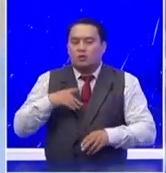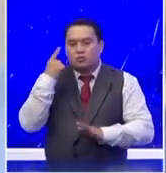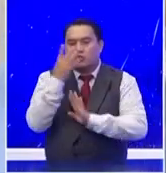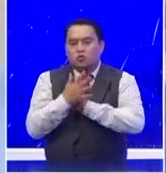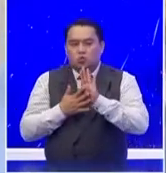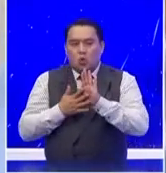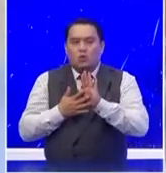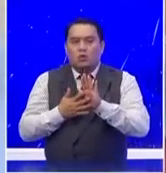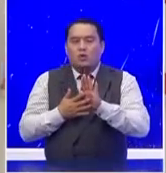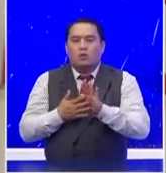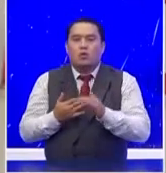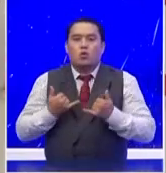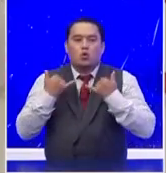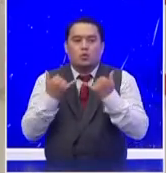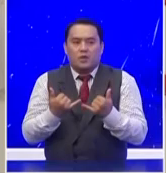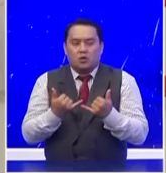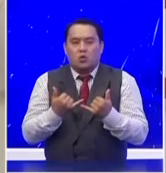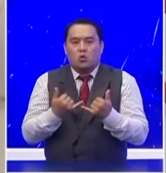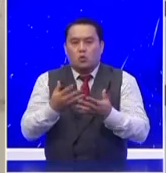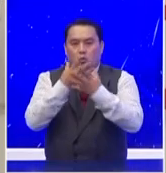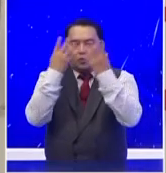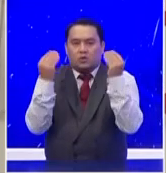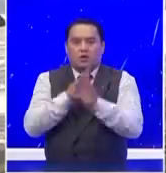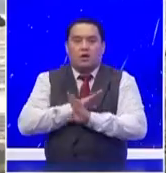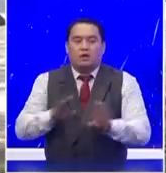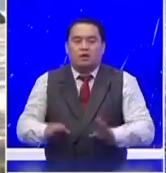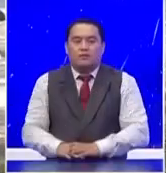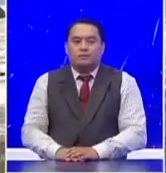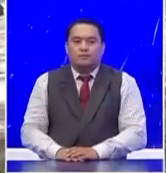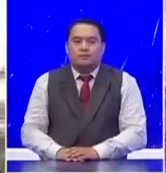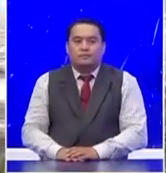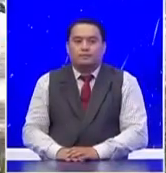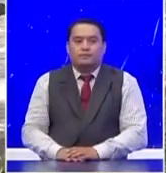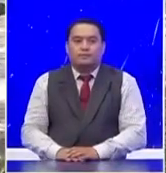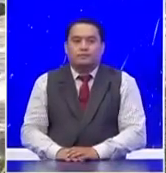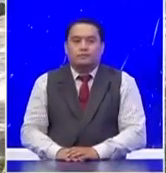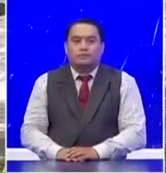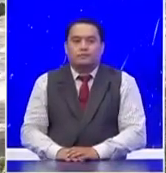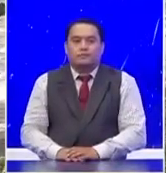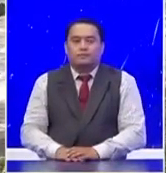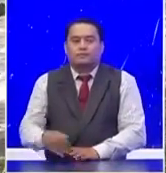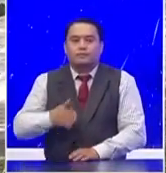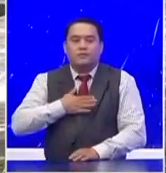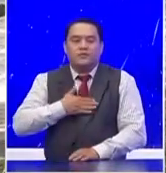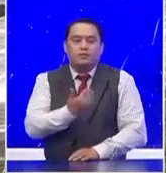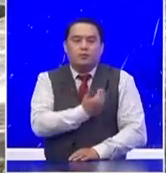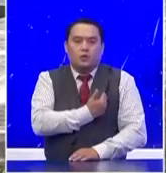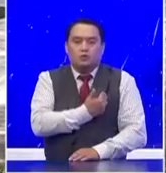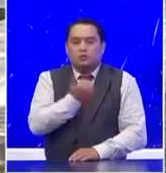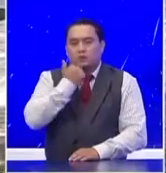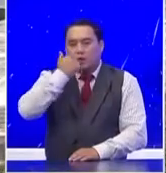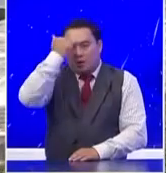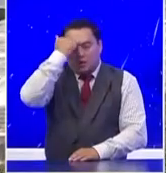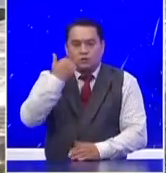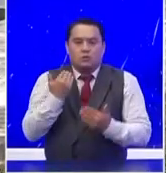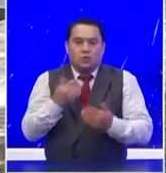түсінеді, сондықтан оларға құрмет көрсетуді ұмытқан емес. Енді бүгін алғысымды білдіргім келеді. Бүгін